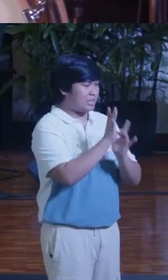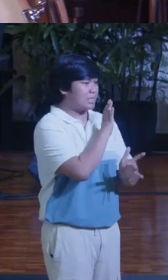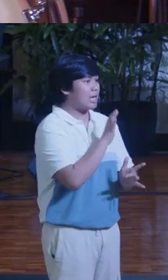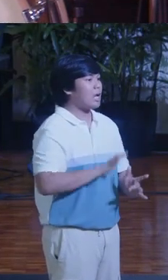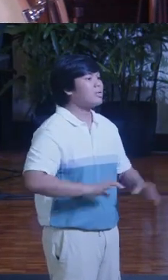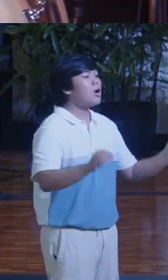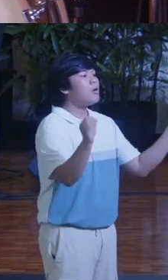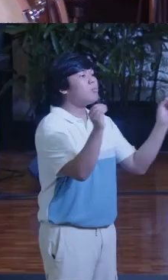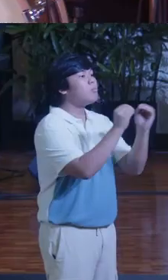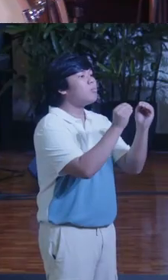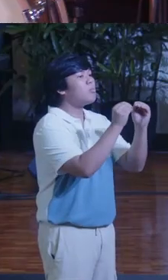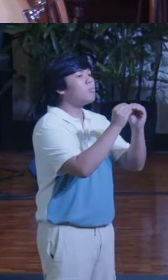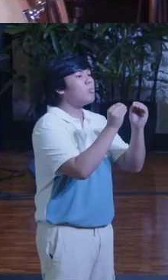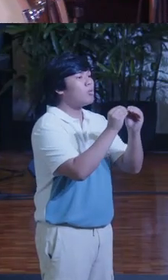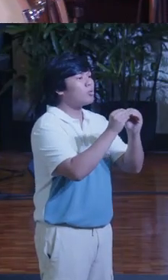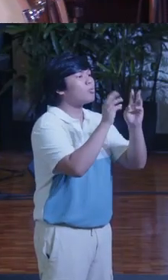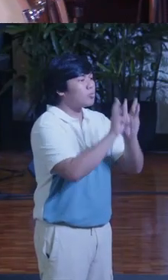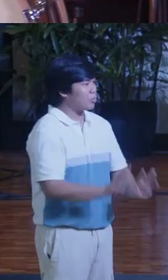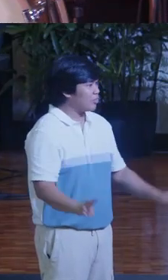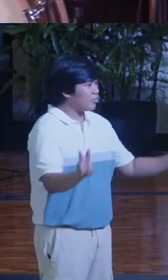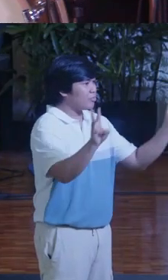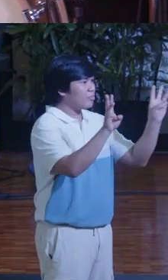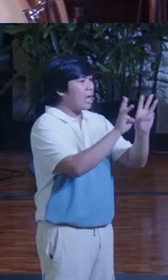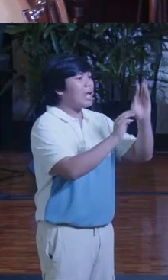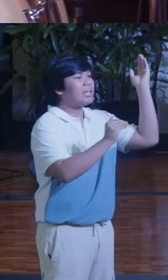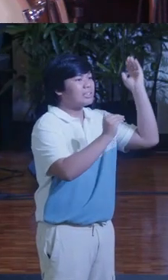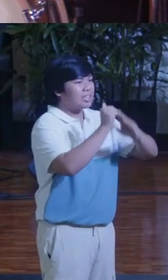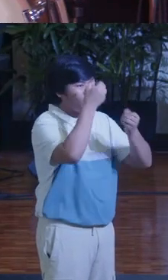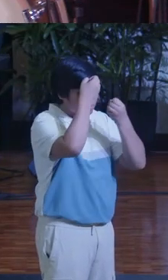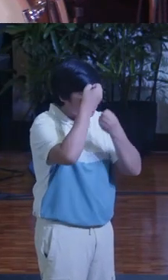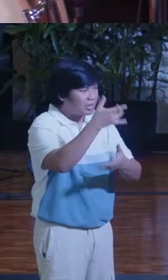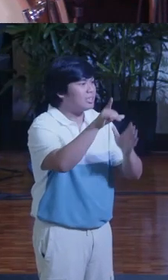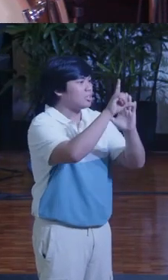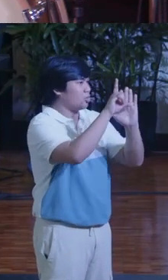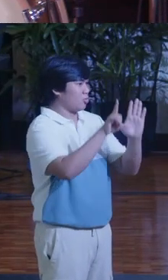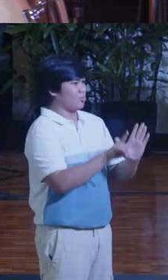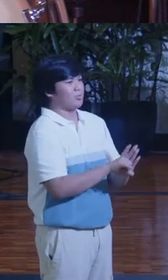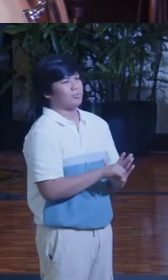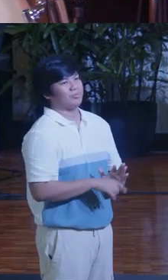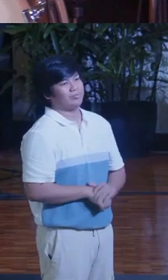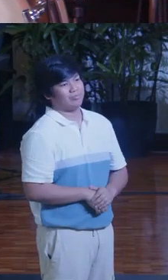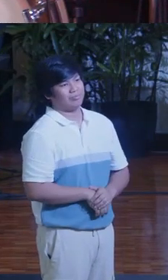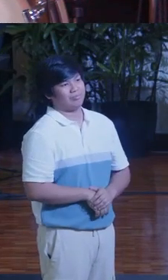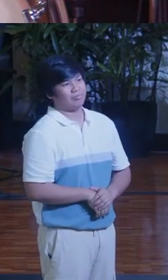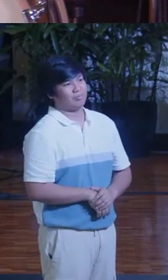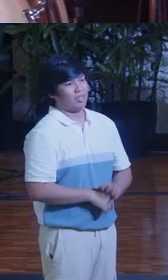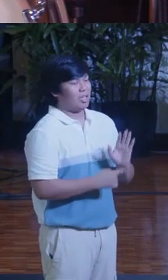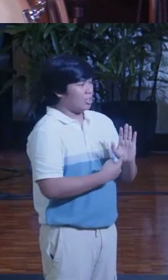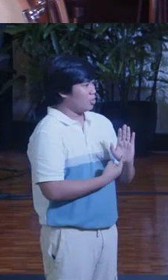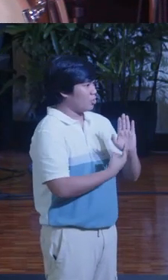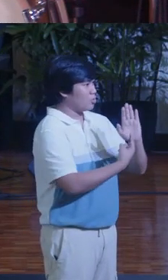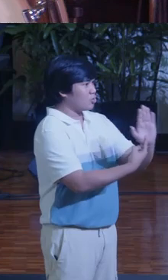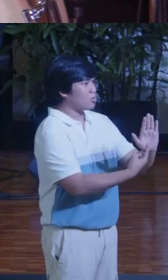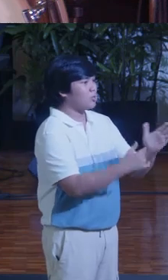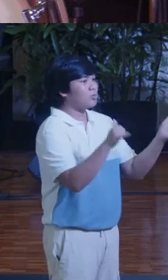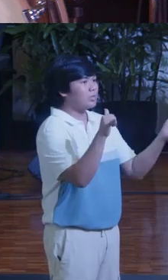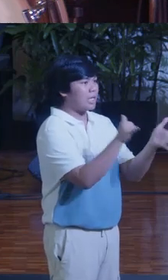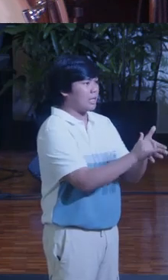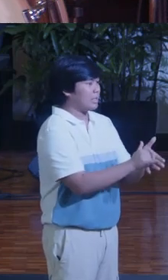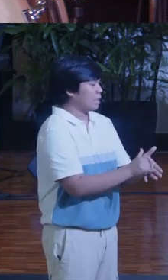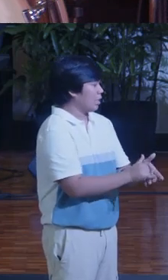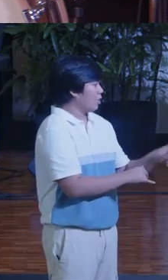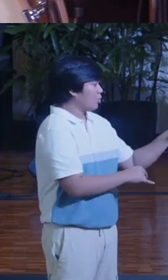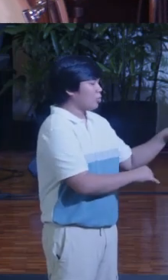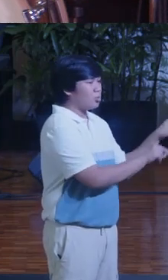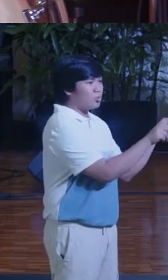sa pagkaalipin sa pagsunod sa batas para maligtas. Ito po ay isang larawan ng superiority